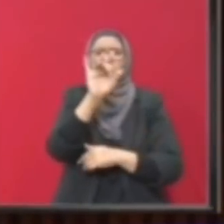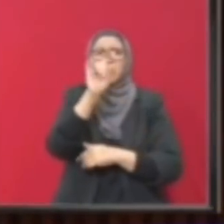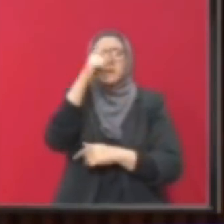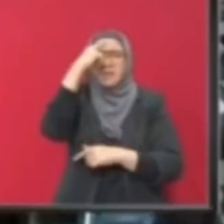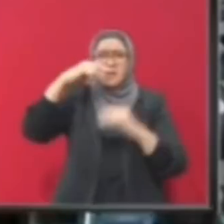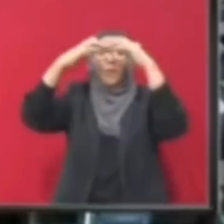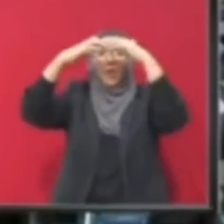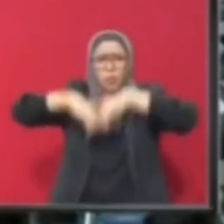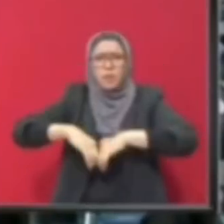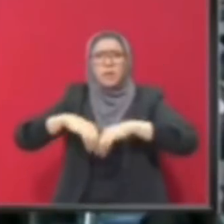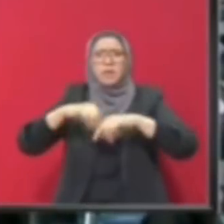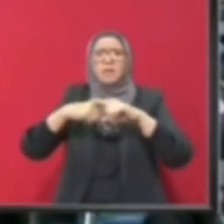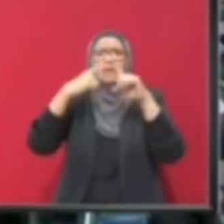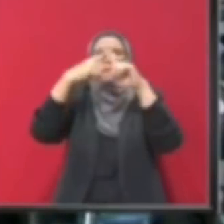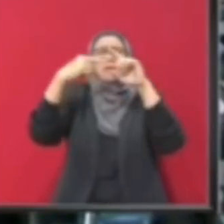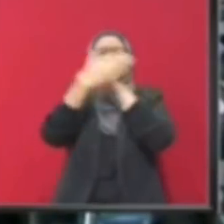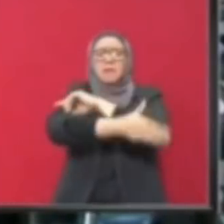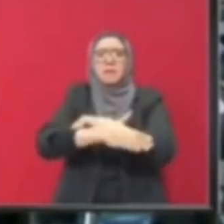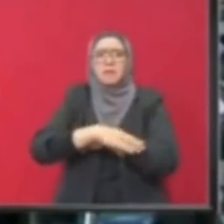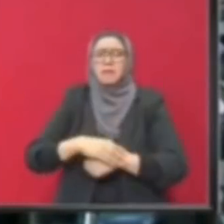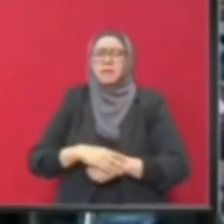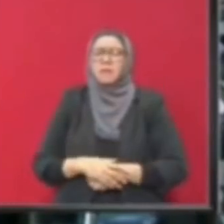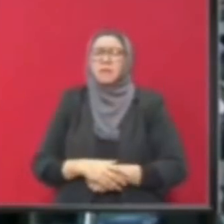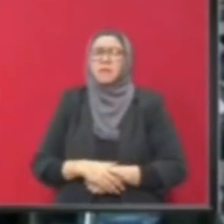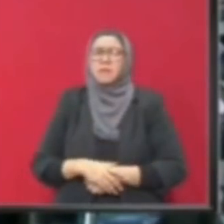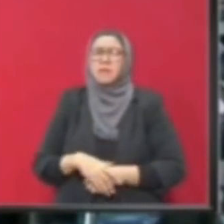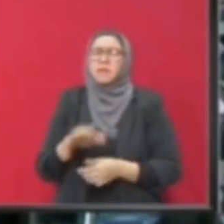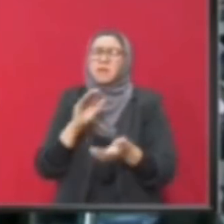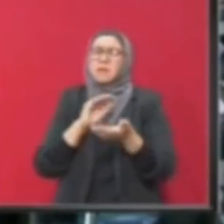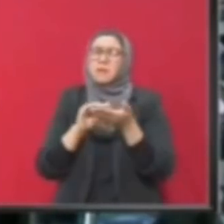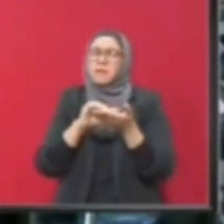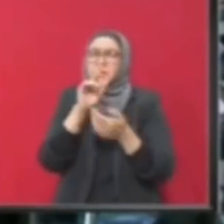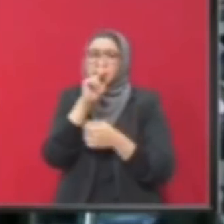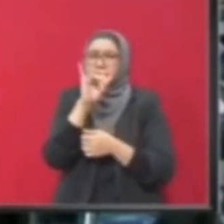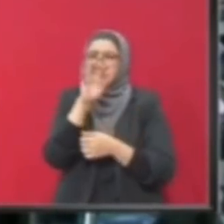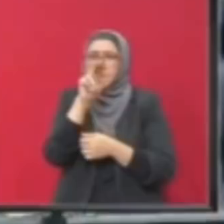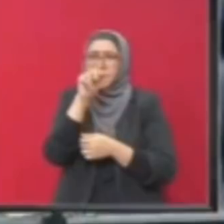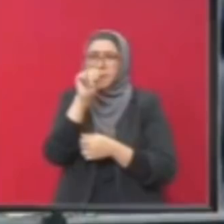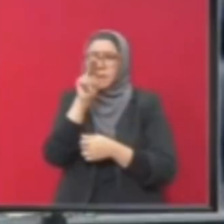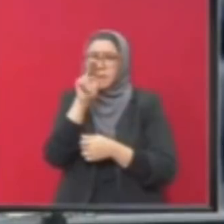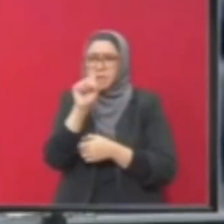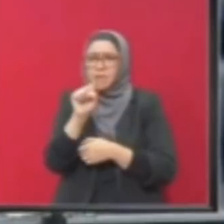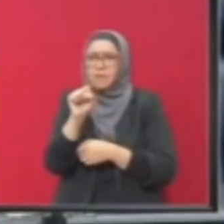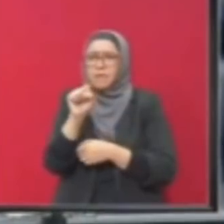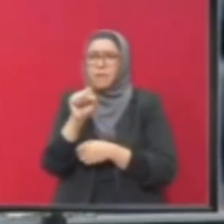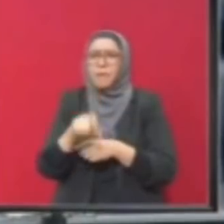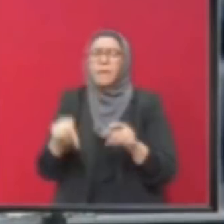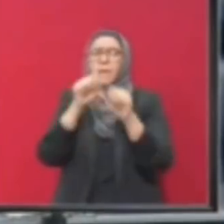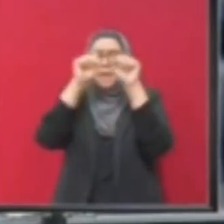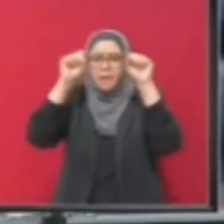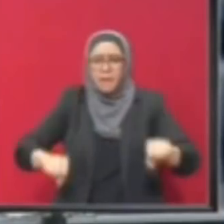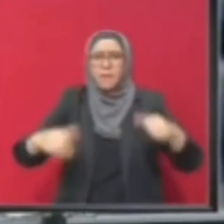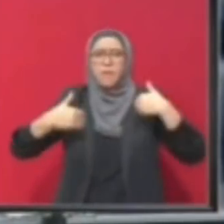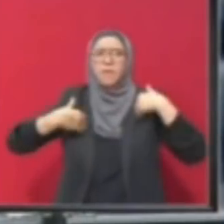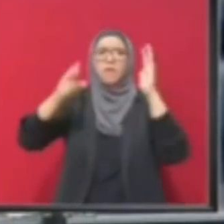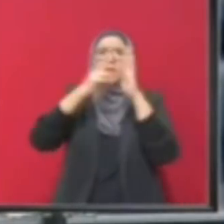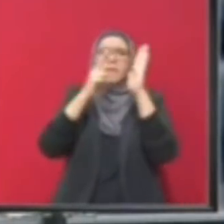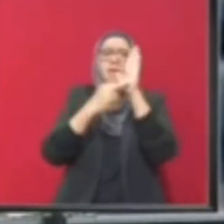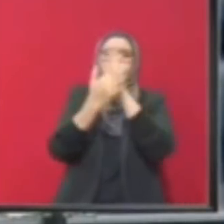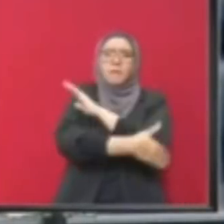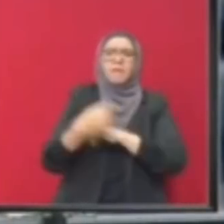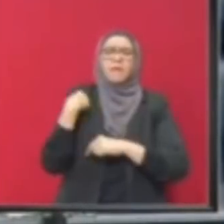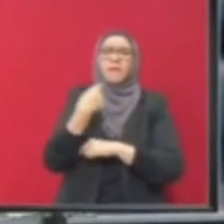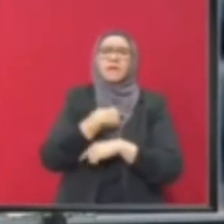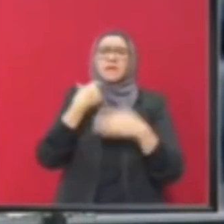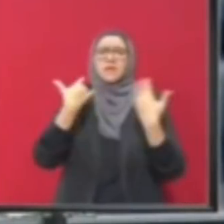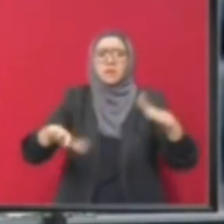kasih. Bad daripada Kimani, saya nak nyatakan di sini bahawa sistem yang ada di perundangan negara kita sudah sedia